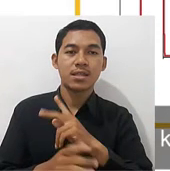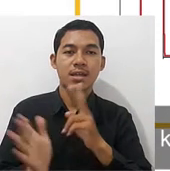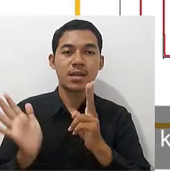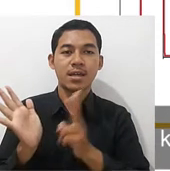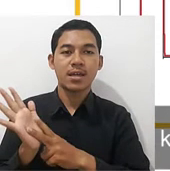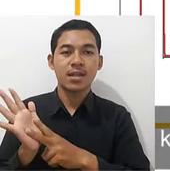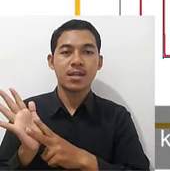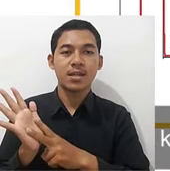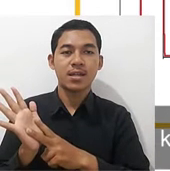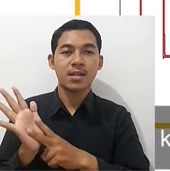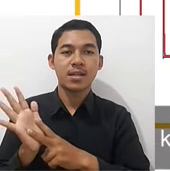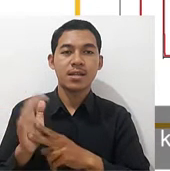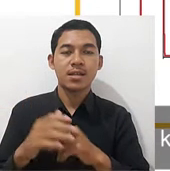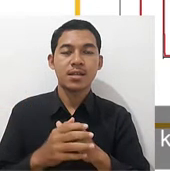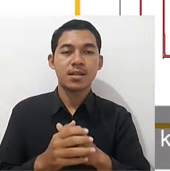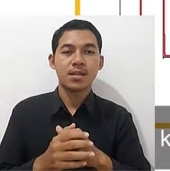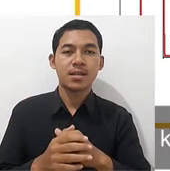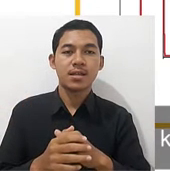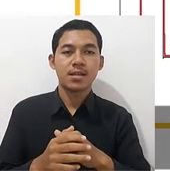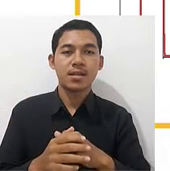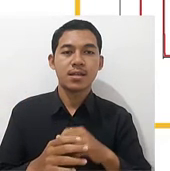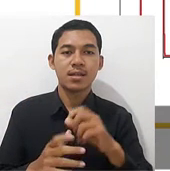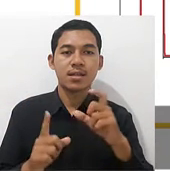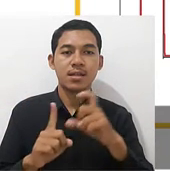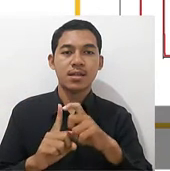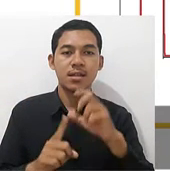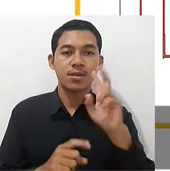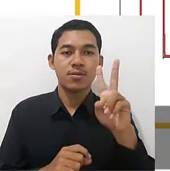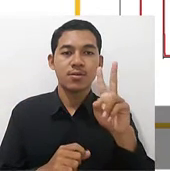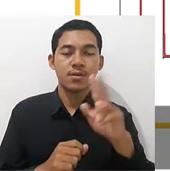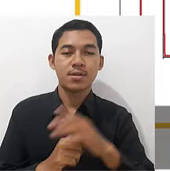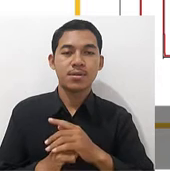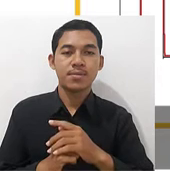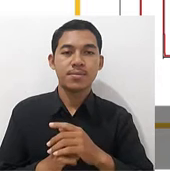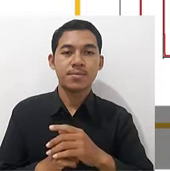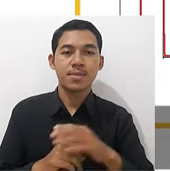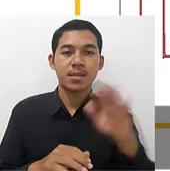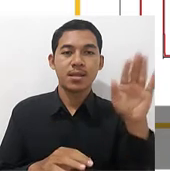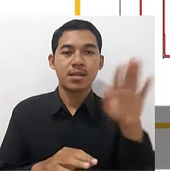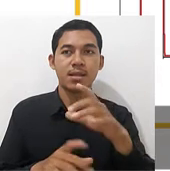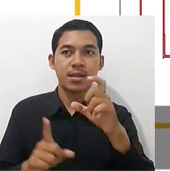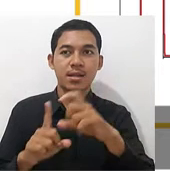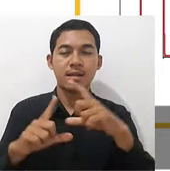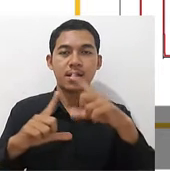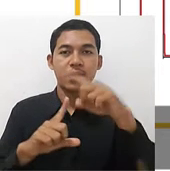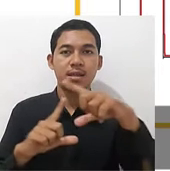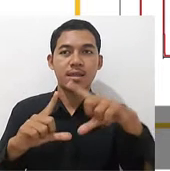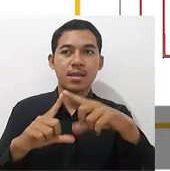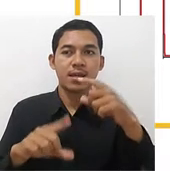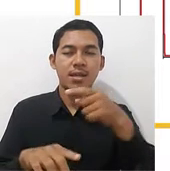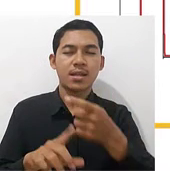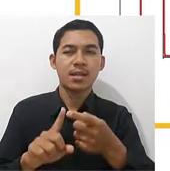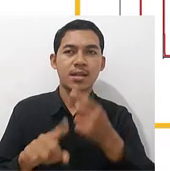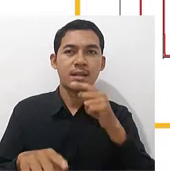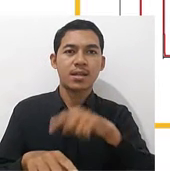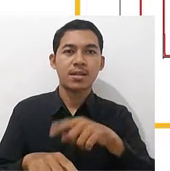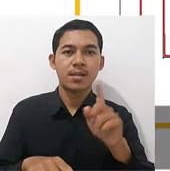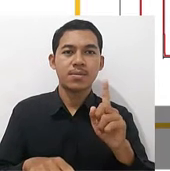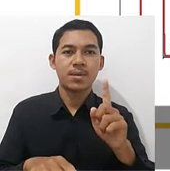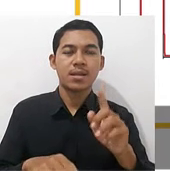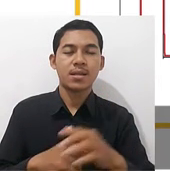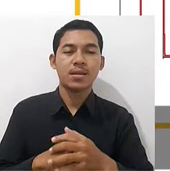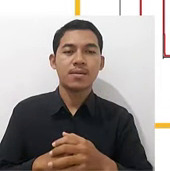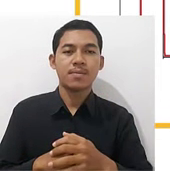yang ketiga, sorry N yang ke D2 ya, ke D2 nih. Nah, aliran datanya dari mana aja? Kita lihat nih ke sini nih.